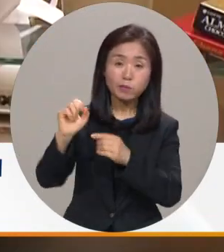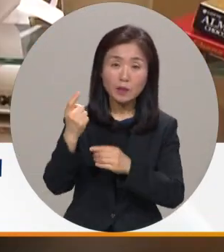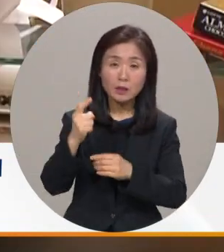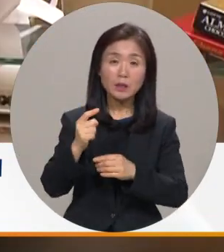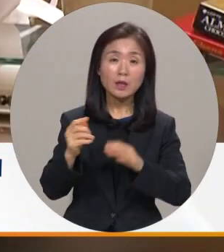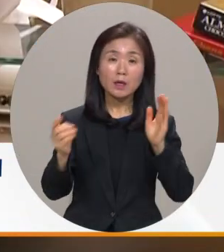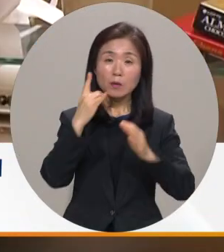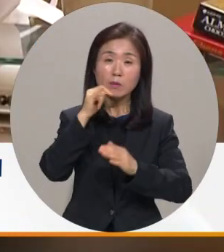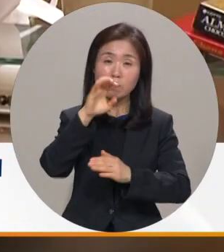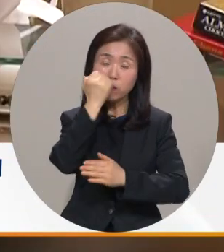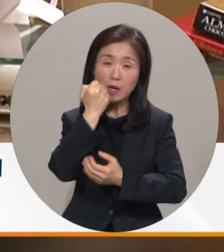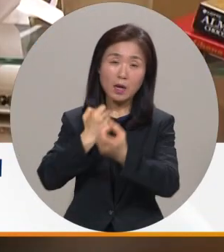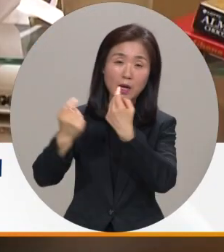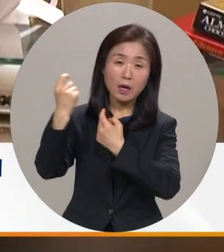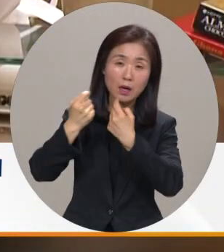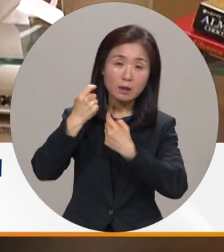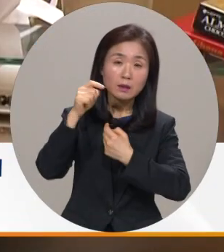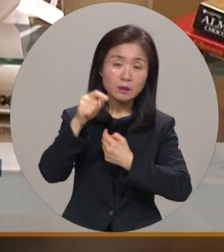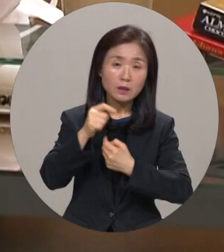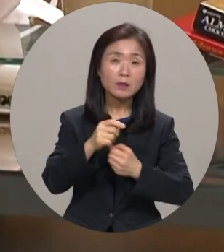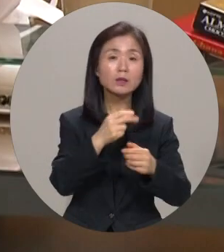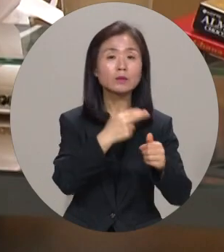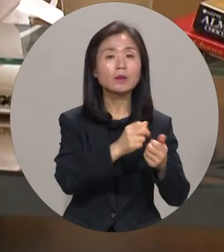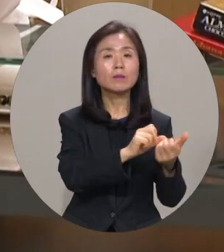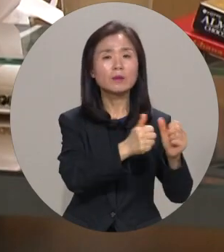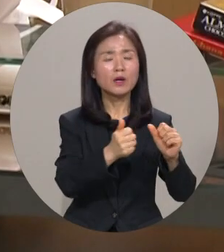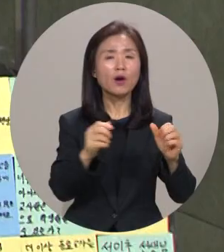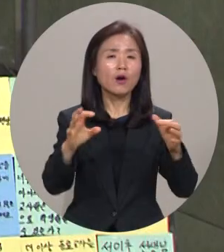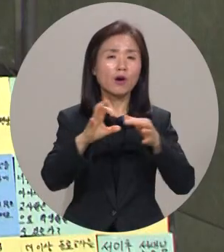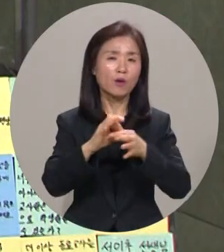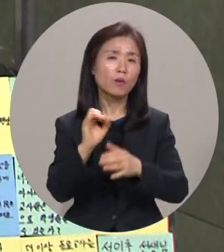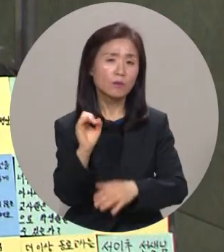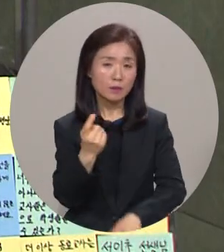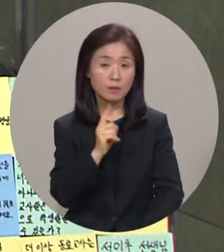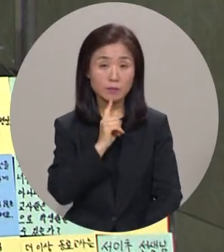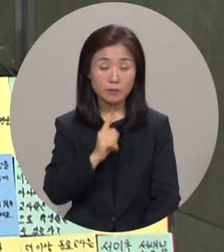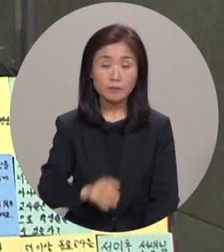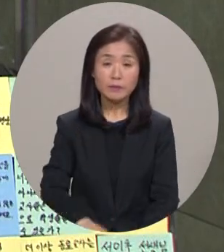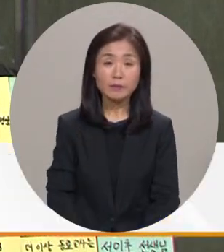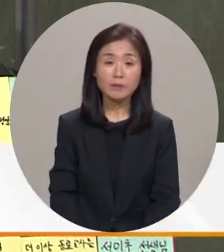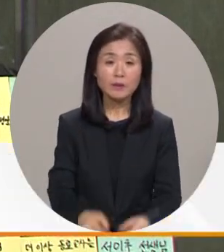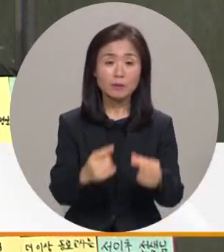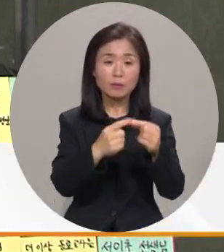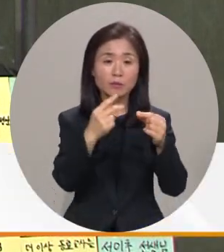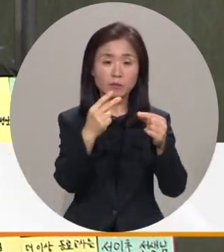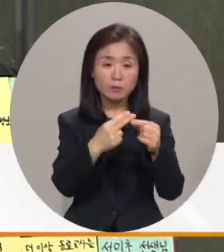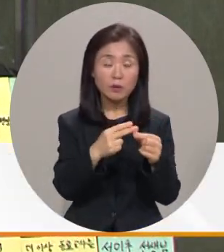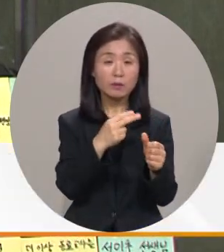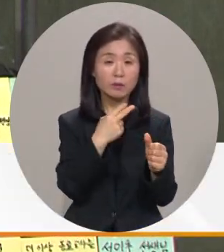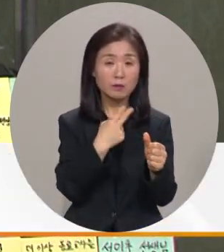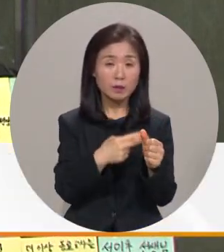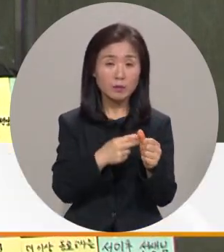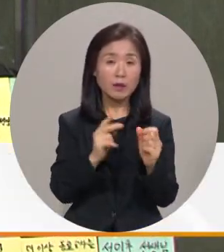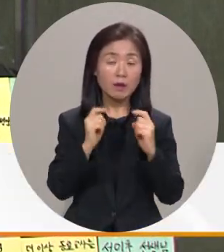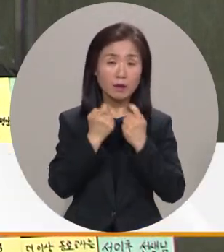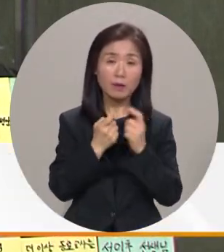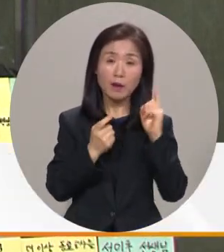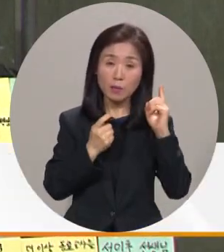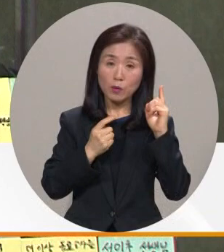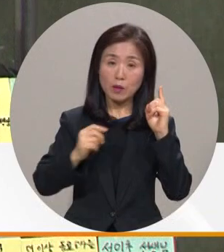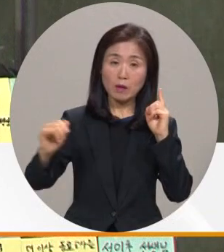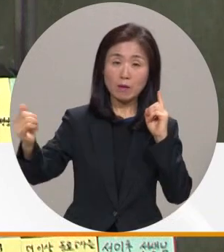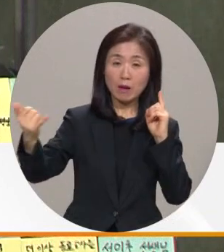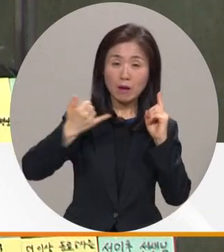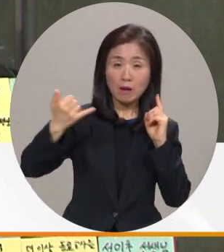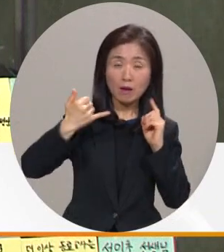교사 사망의 결정적인 원인이 됐다고 강조했습니다. 두 차례 선생님의 개인 핸드폰으로